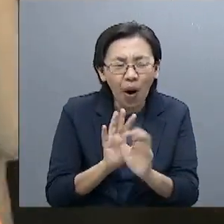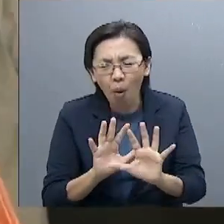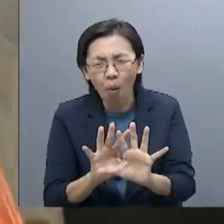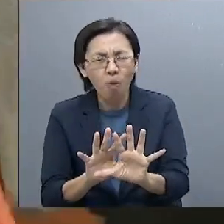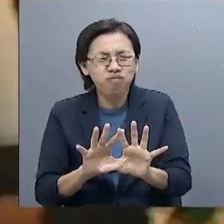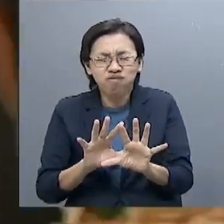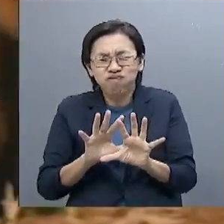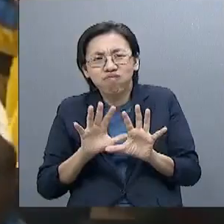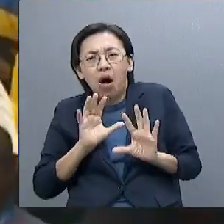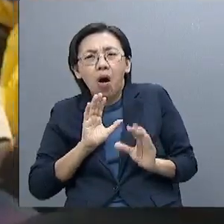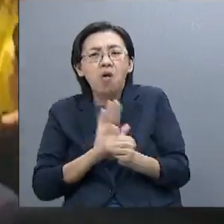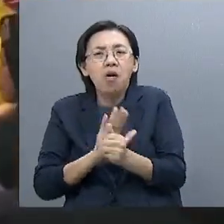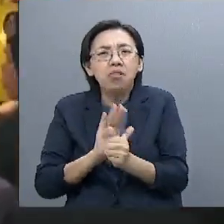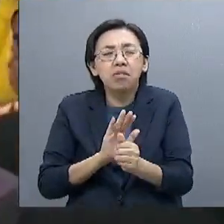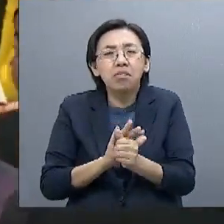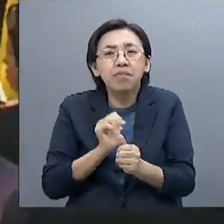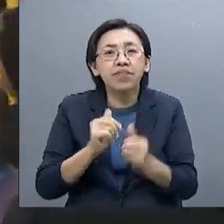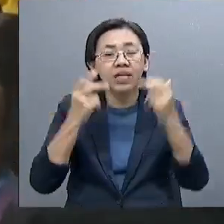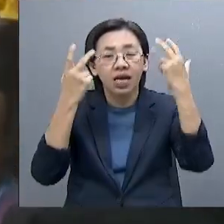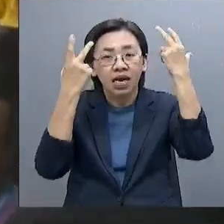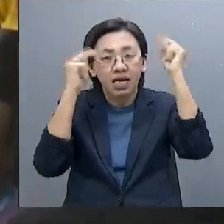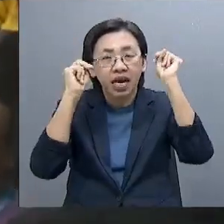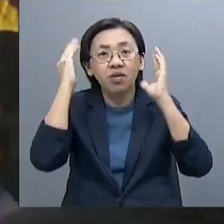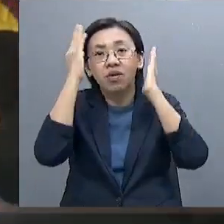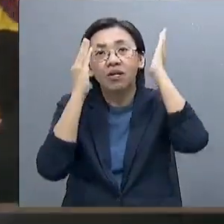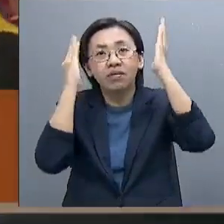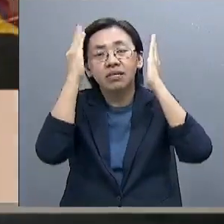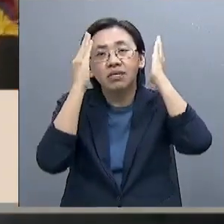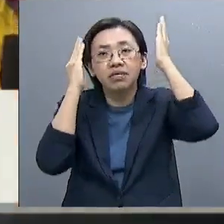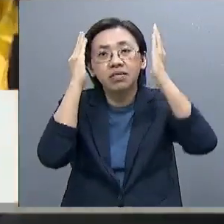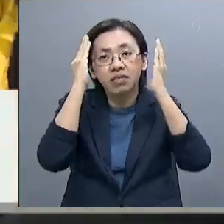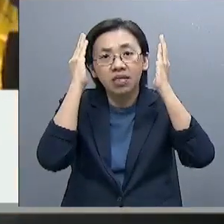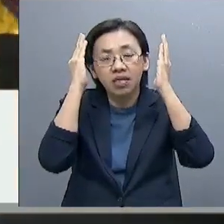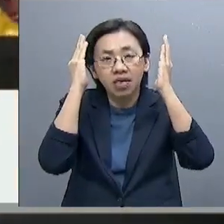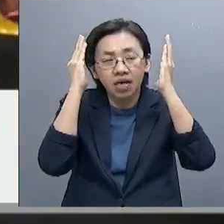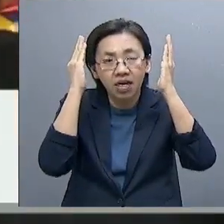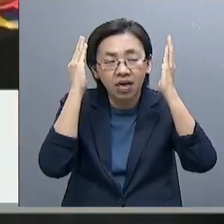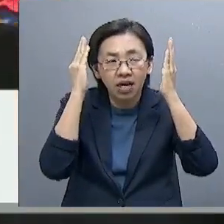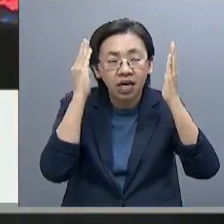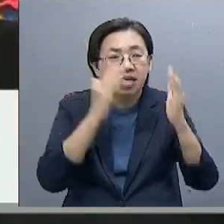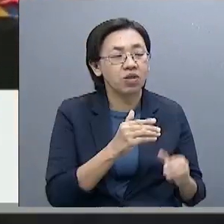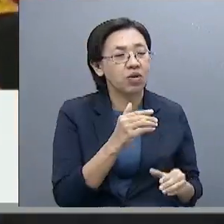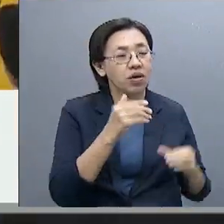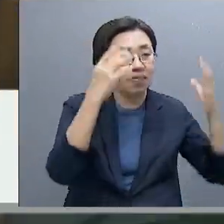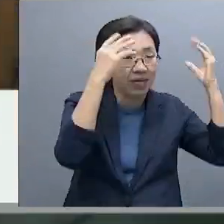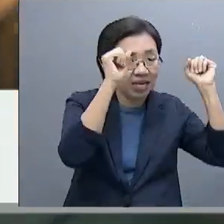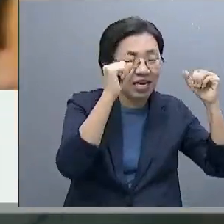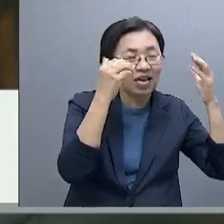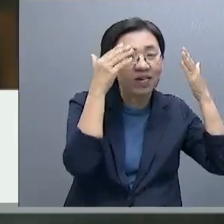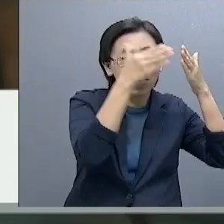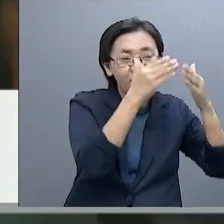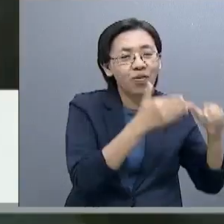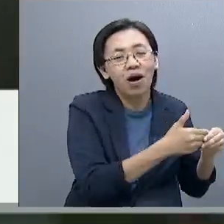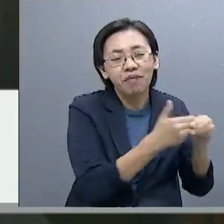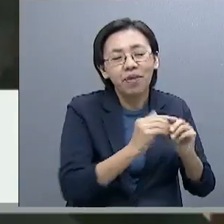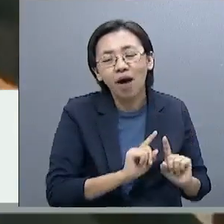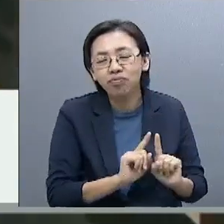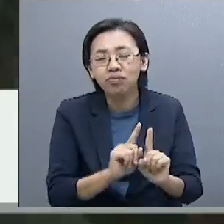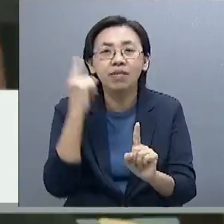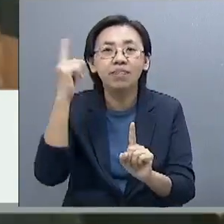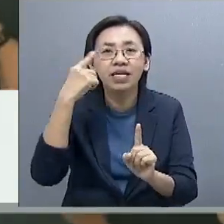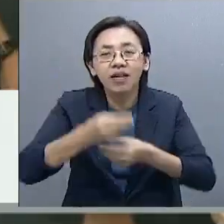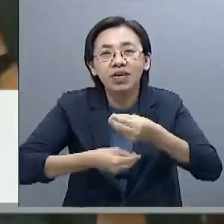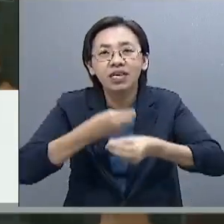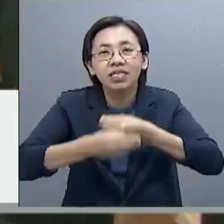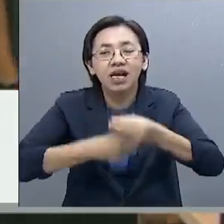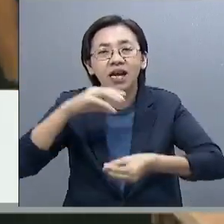ภาพนี้นะคะนายกรัฐมนตรีของมาเลเซียพาผู้นำอินโดนีเซียไปเดินเที่ยวตลาดในกรุงกัวลาลัมเปอร์ด้วยค่ะ